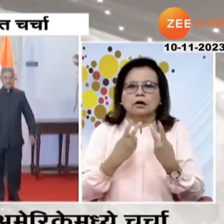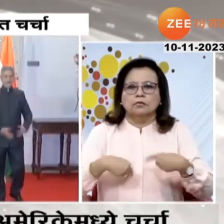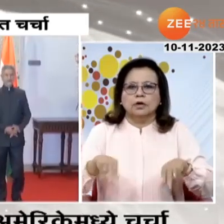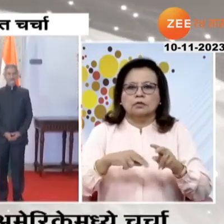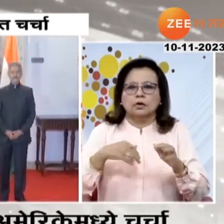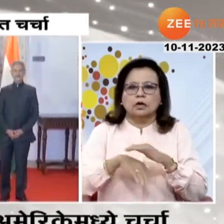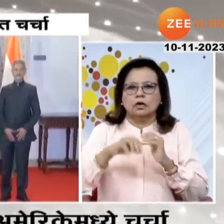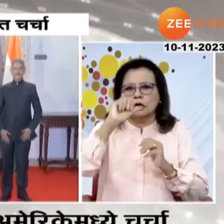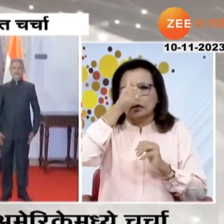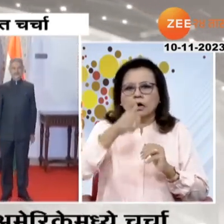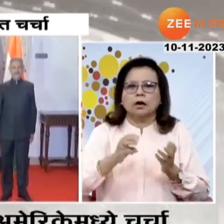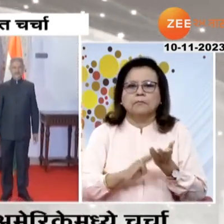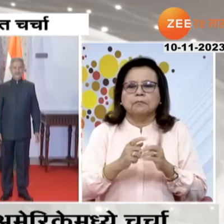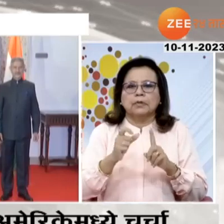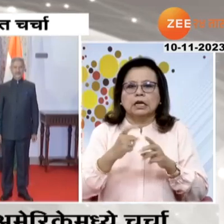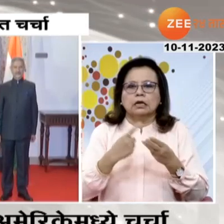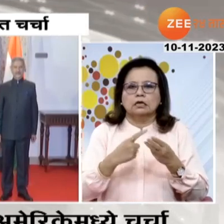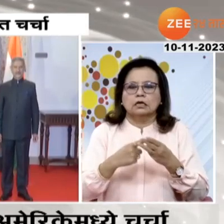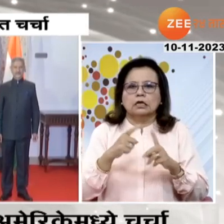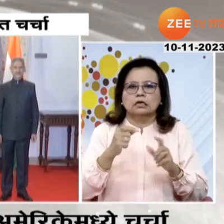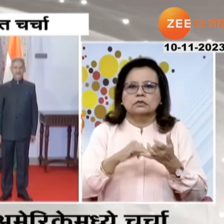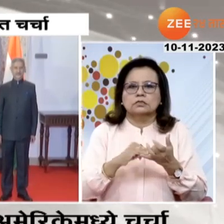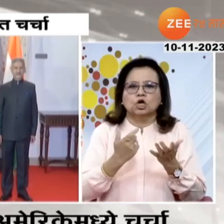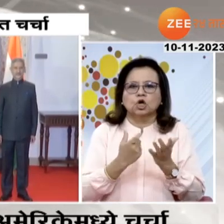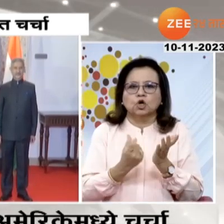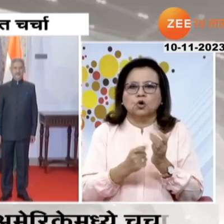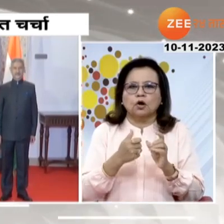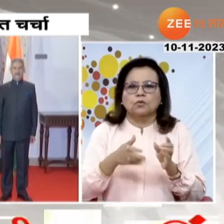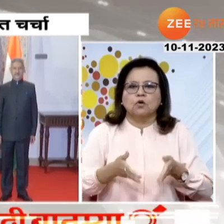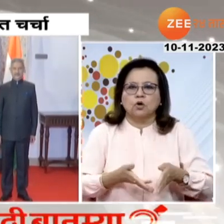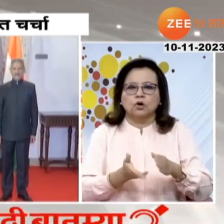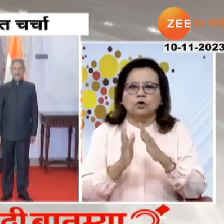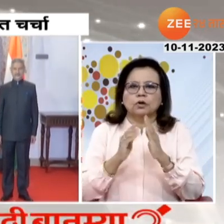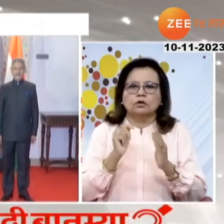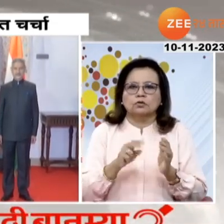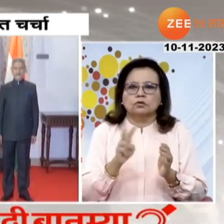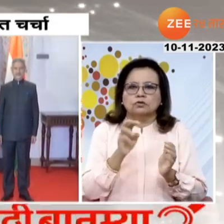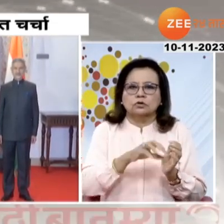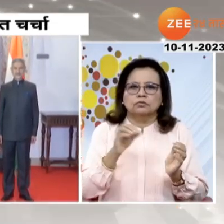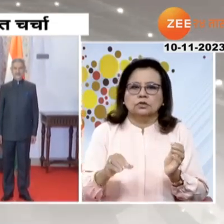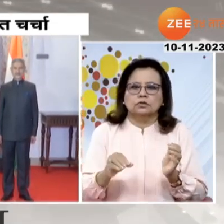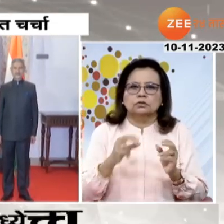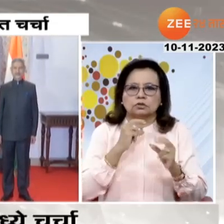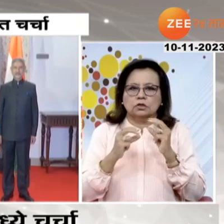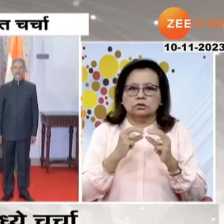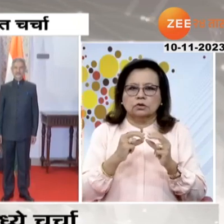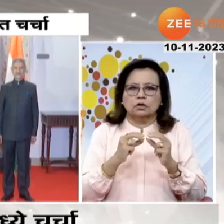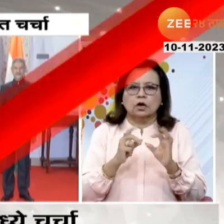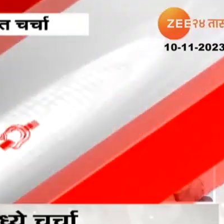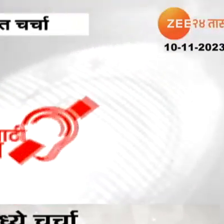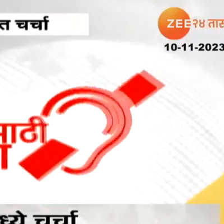करण्यात आली कॉड बाबत सुसू तरता येण्यासाठी दर्भा सुद्धा या बैठकी भारत आणि अमेरिकेन चर्चा केली अस